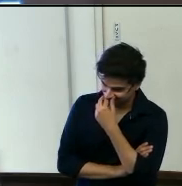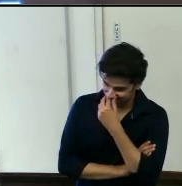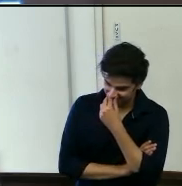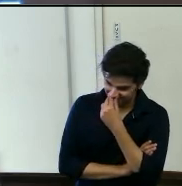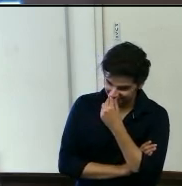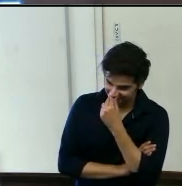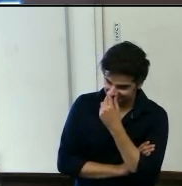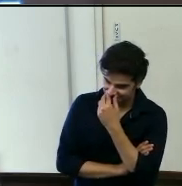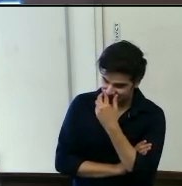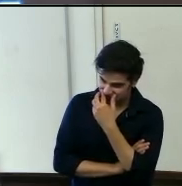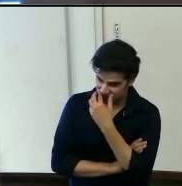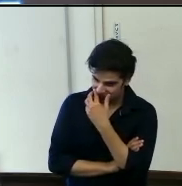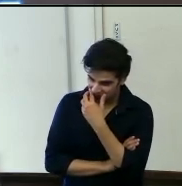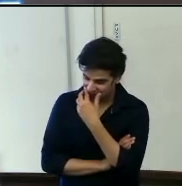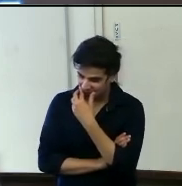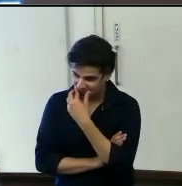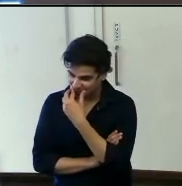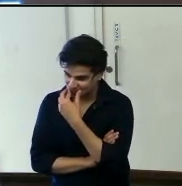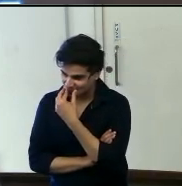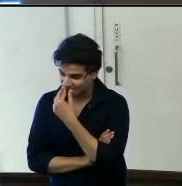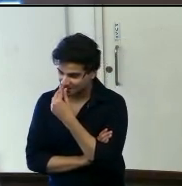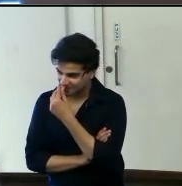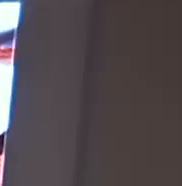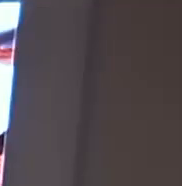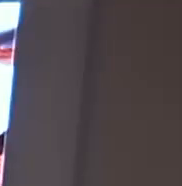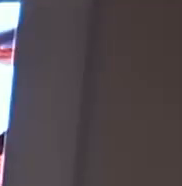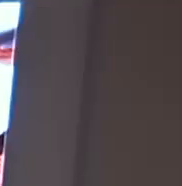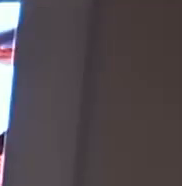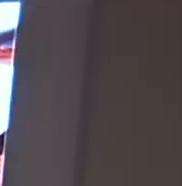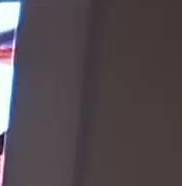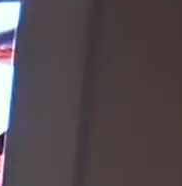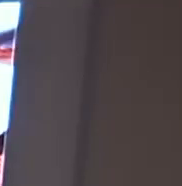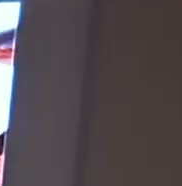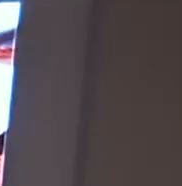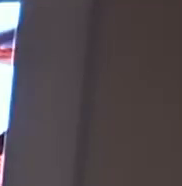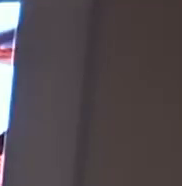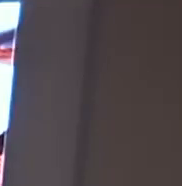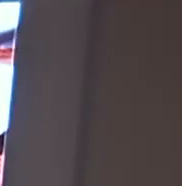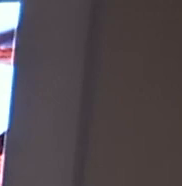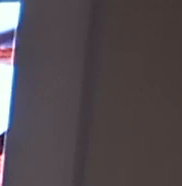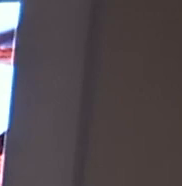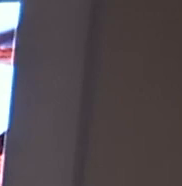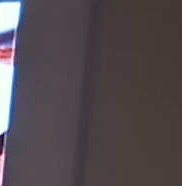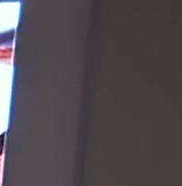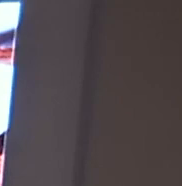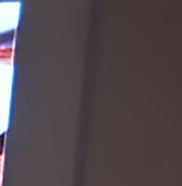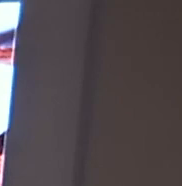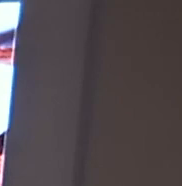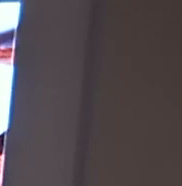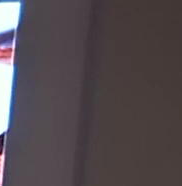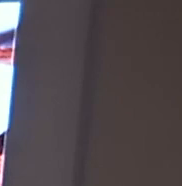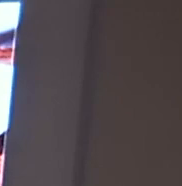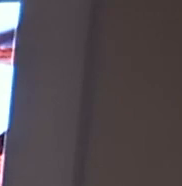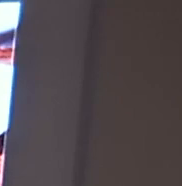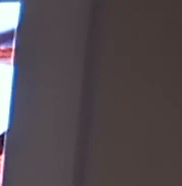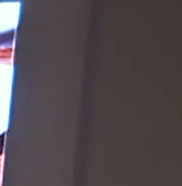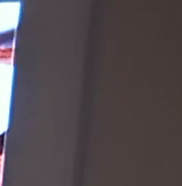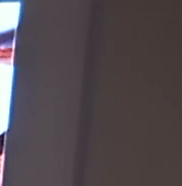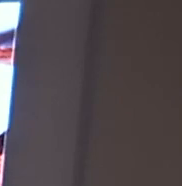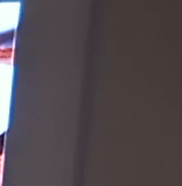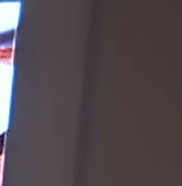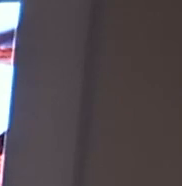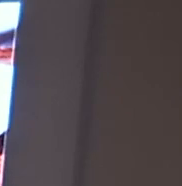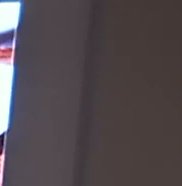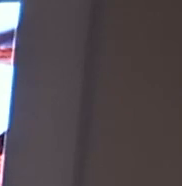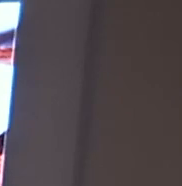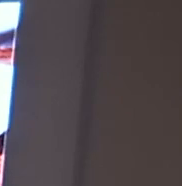ಮಾಡರ್ನ್ ಆರ್ಟ್ನ ಕಾಲೇಜ್ಗಳಲ್ಲಿ ಹೇಳ್ಕೊಡ್ತೀವಿ. ಸೊ ಯಾರಿಗಾರು ಅದನ್ನು ಸಿಲೆಬಸ್ ಮಾಡಿ ಹೇಳ್ಕೊಡೋಕ್ಕಾದ್ರೆ ಅದು ಹೊಸದಾಗಿ ಉಳಿದಿಲ್ಲ ಅಂತ. ಇಫ್ ಯು ಕ್ಯಾನ್